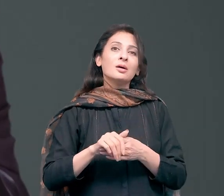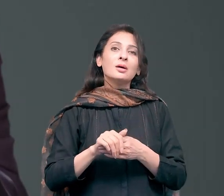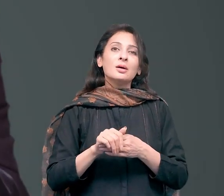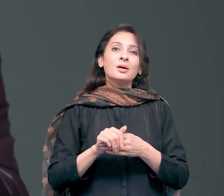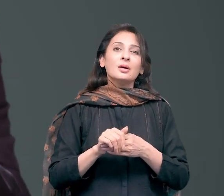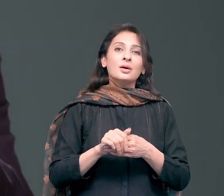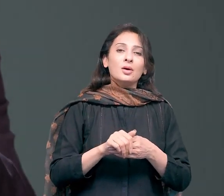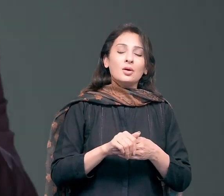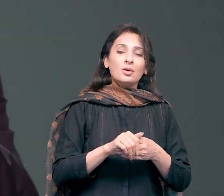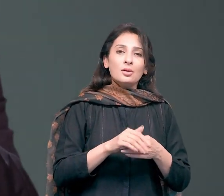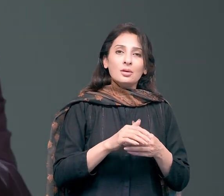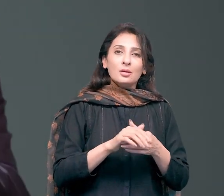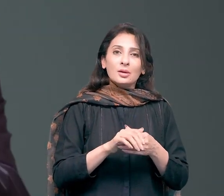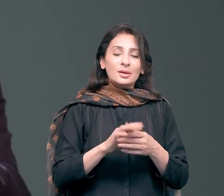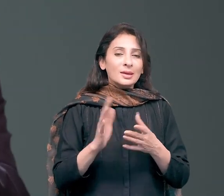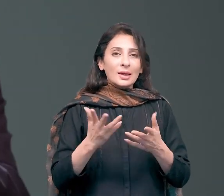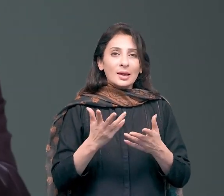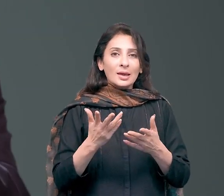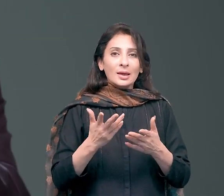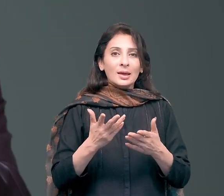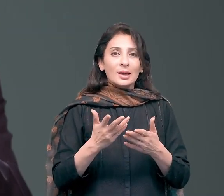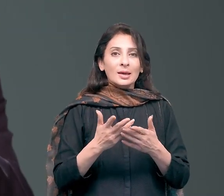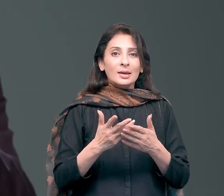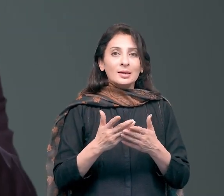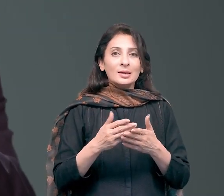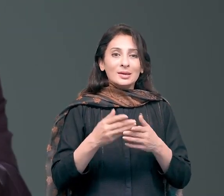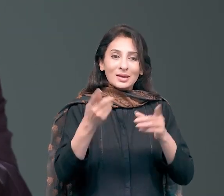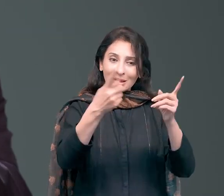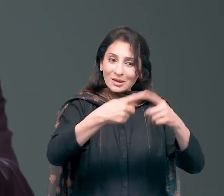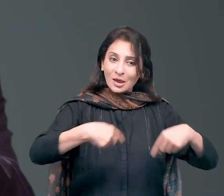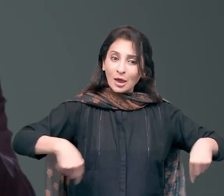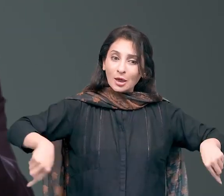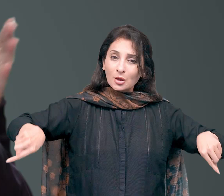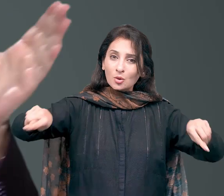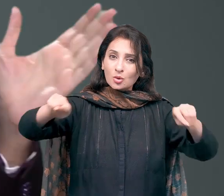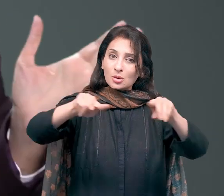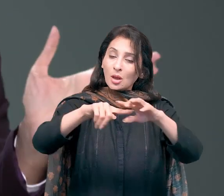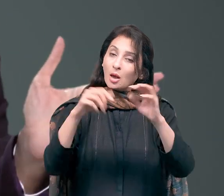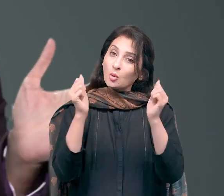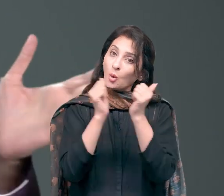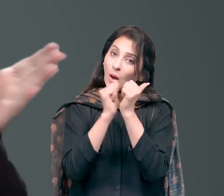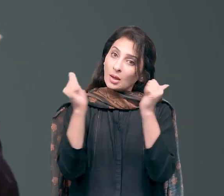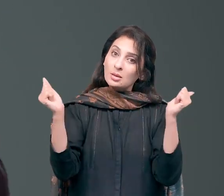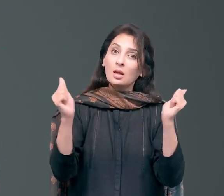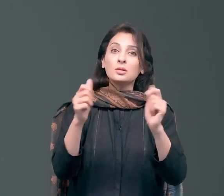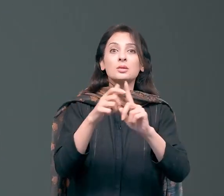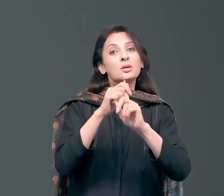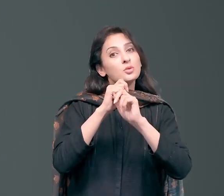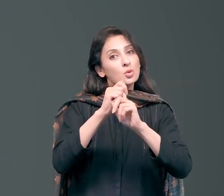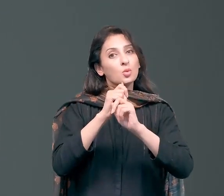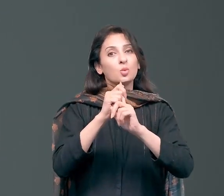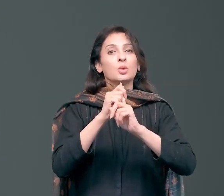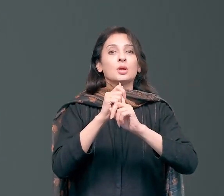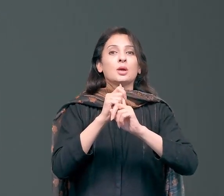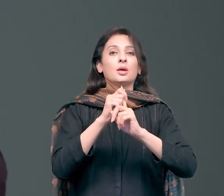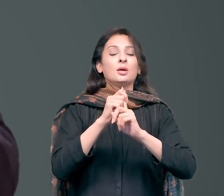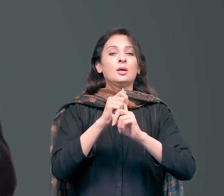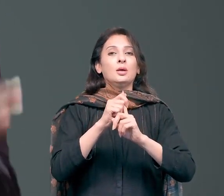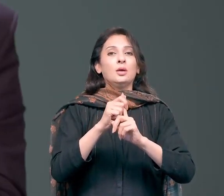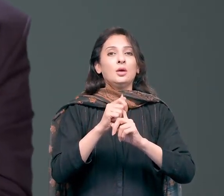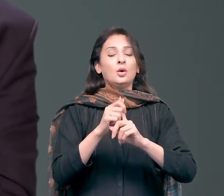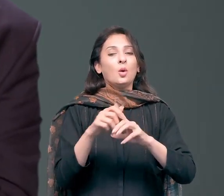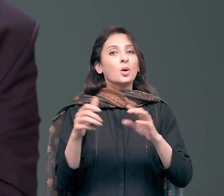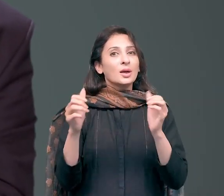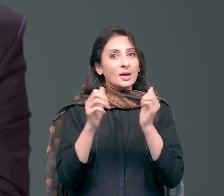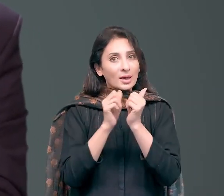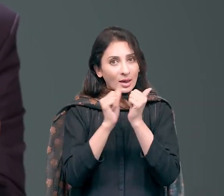شروع کر دیا جو اس وقت بادشاہ تھے، کہ جناب ہندوستان کو جلد از جلد آزادی دینی ہے، اگر